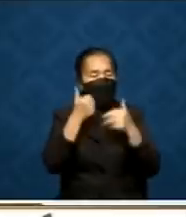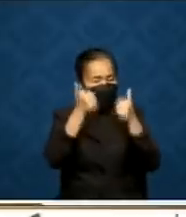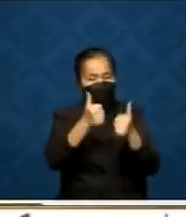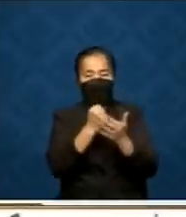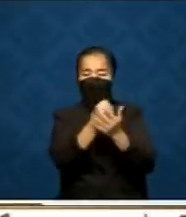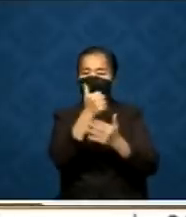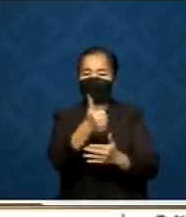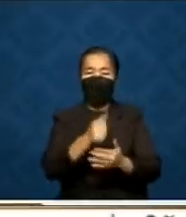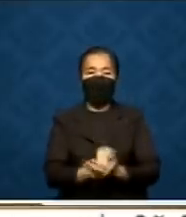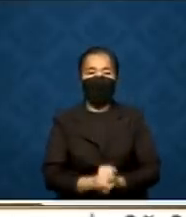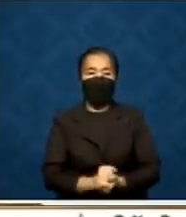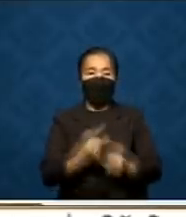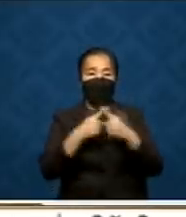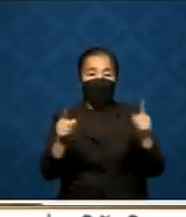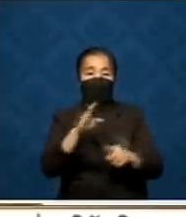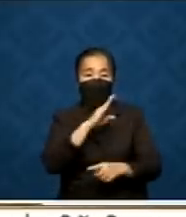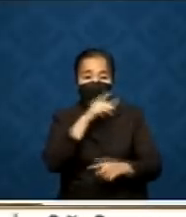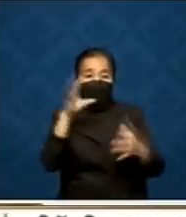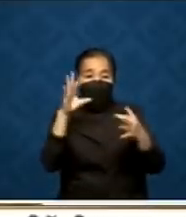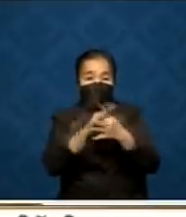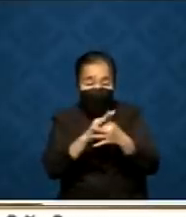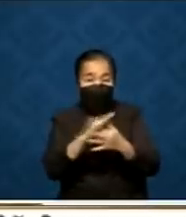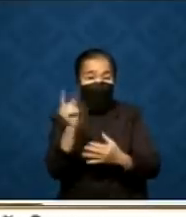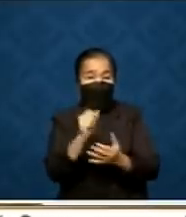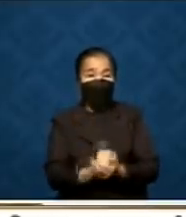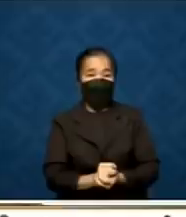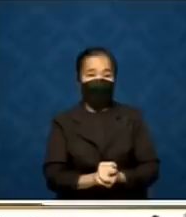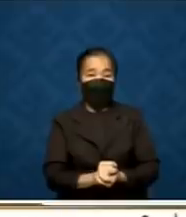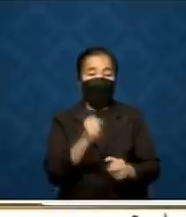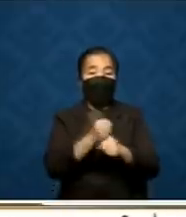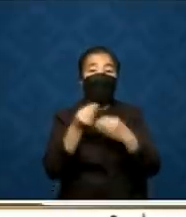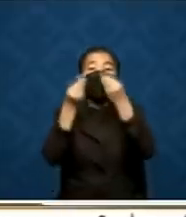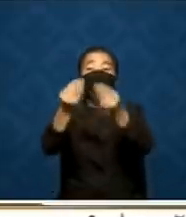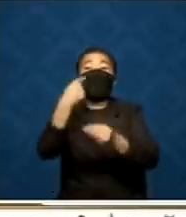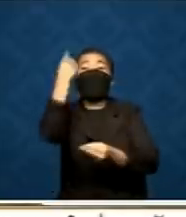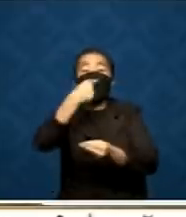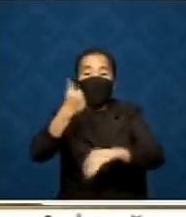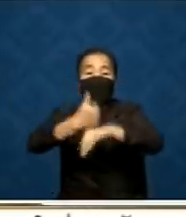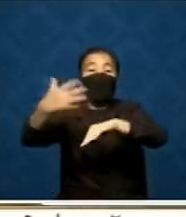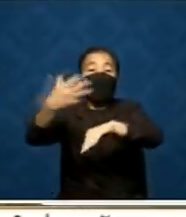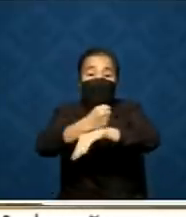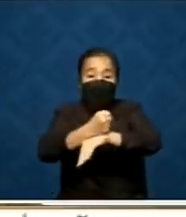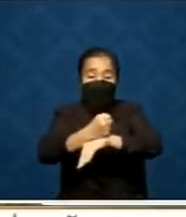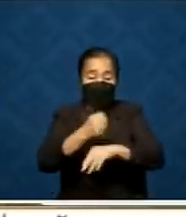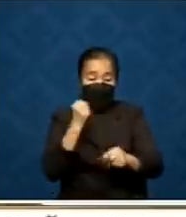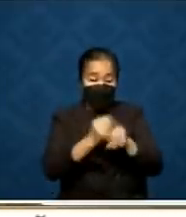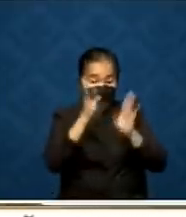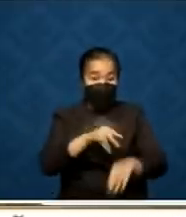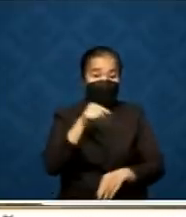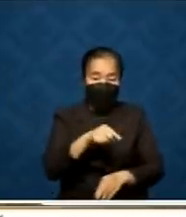ที่แต่ถ้านั้นเป็นเครื่องมือหรือรับทำให้ใครอ่ะนักการเมืองแล้วจะมาออกแบบนี้